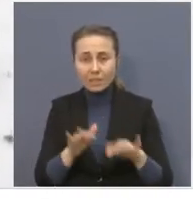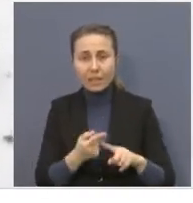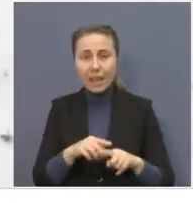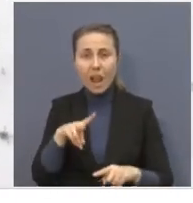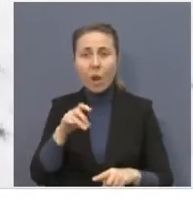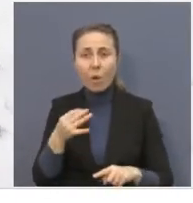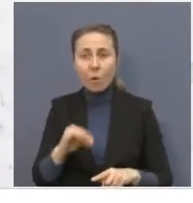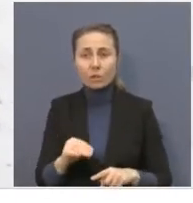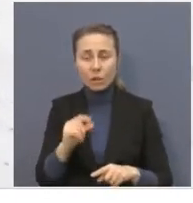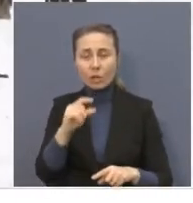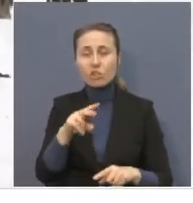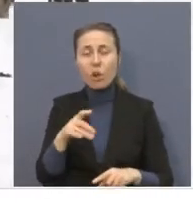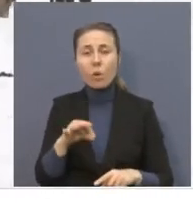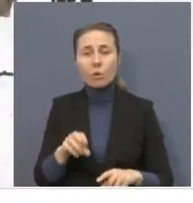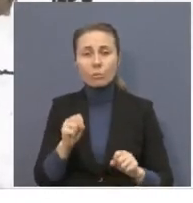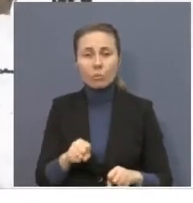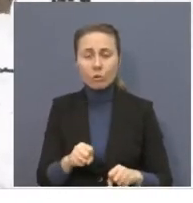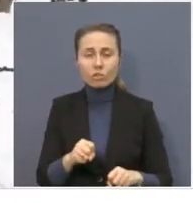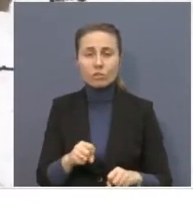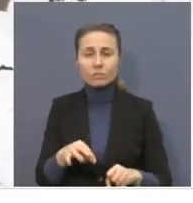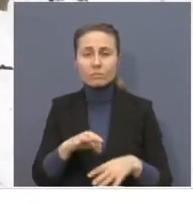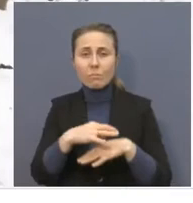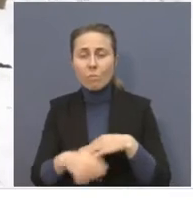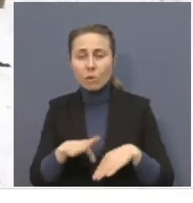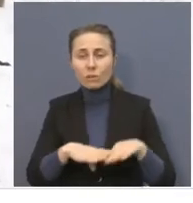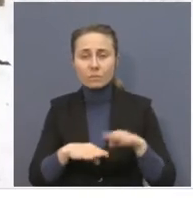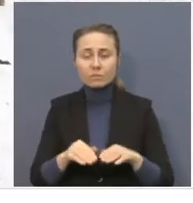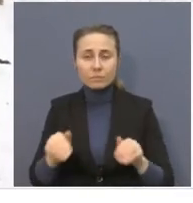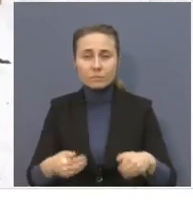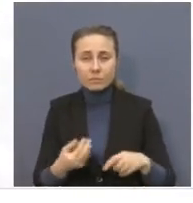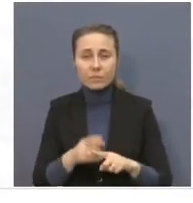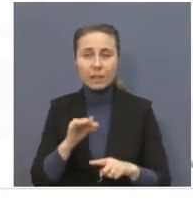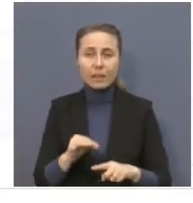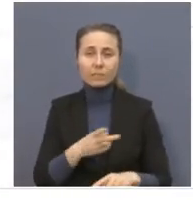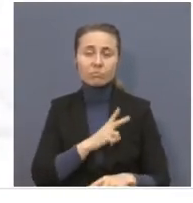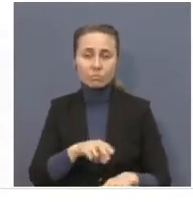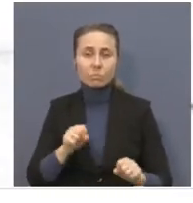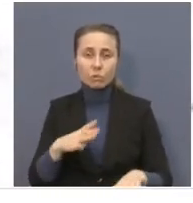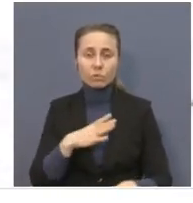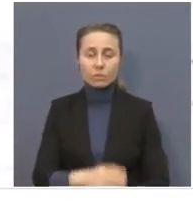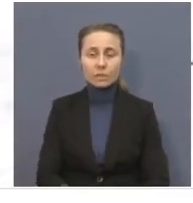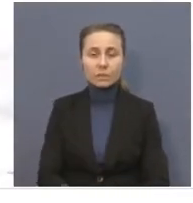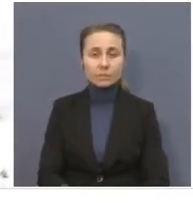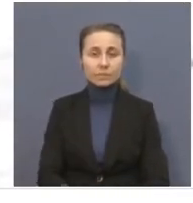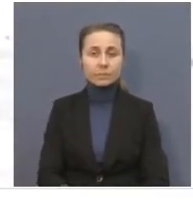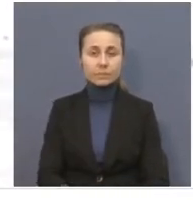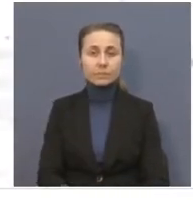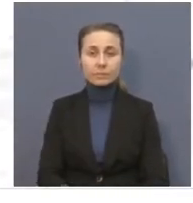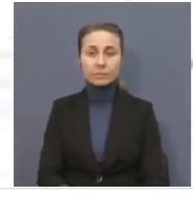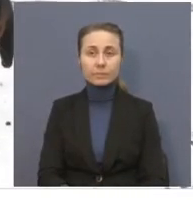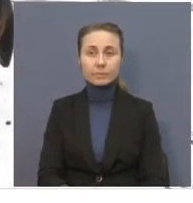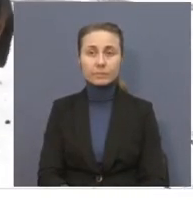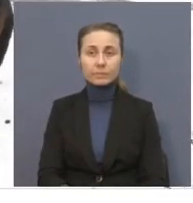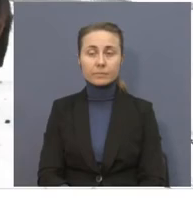льда. Толщина льда может сказаться на травмах копыт, порой дело доходит до летального исхода. Иван Однорог, Айсаулес Избек, Медетка